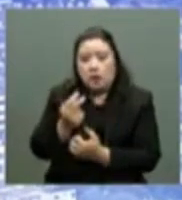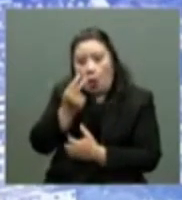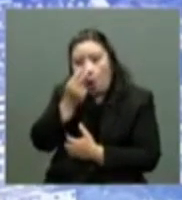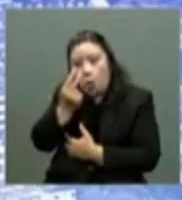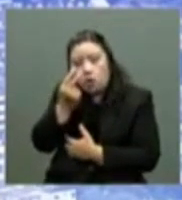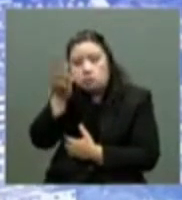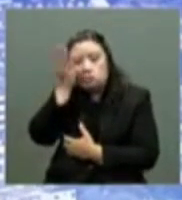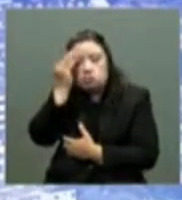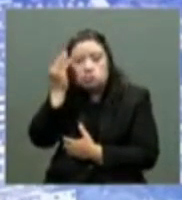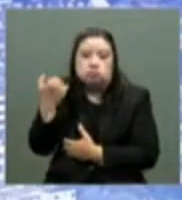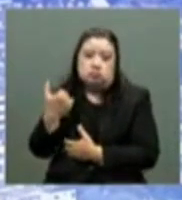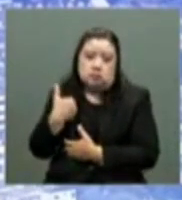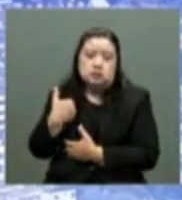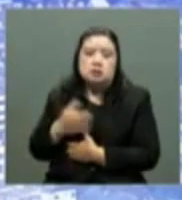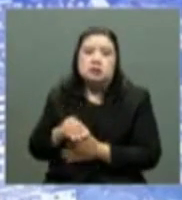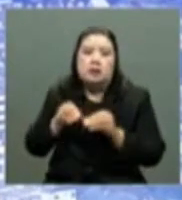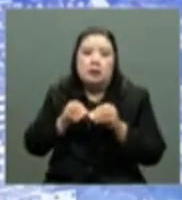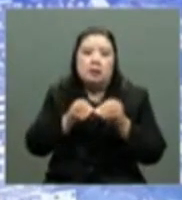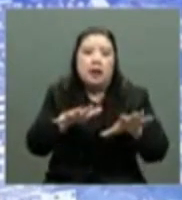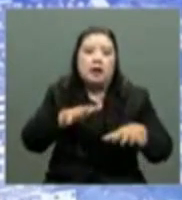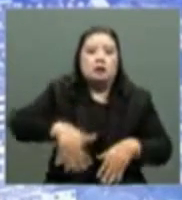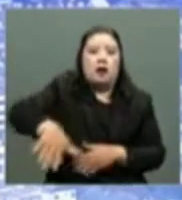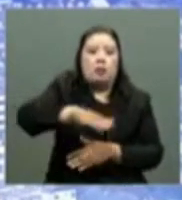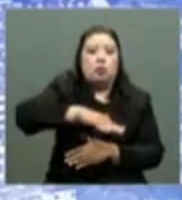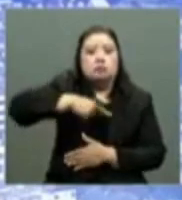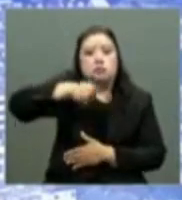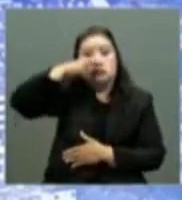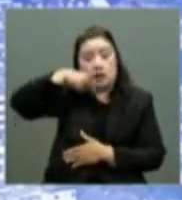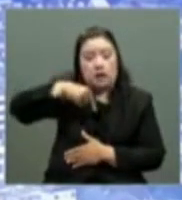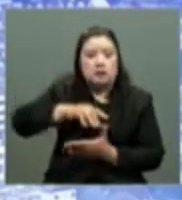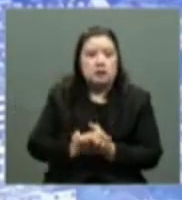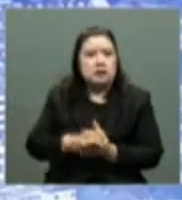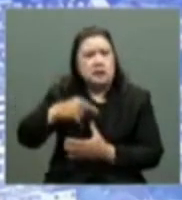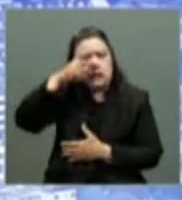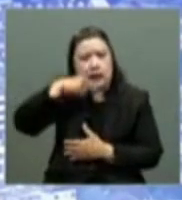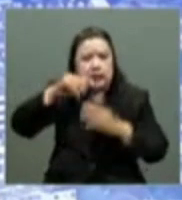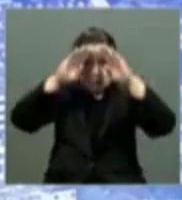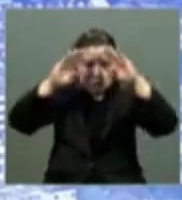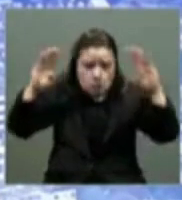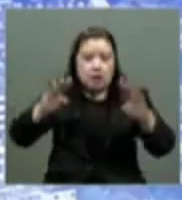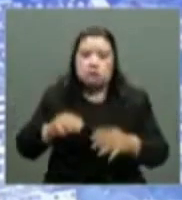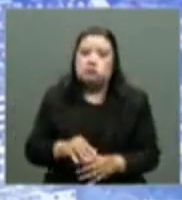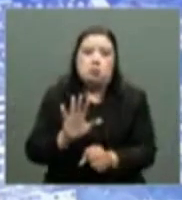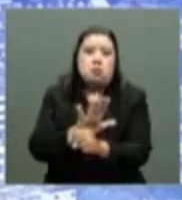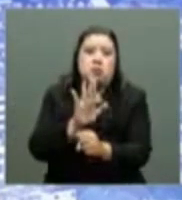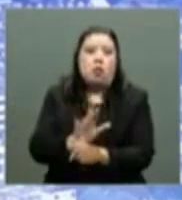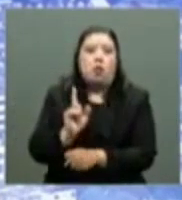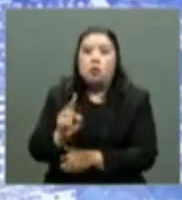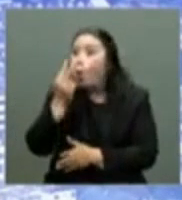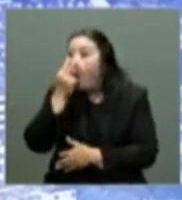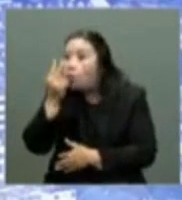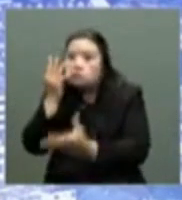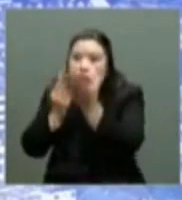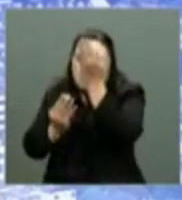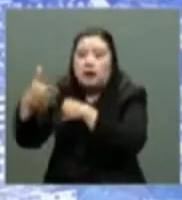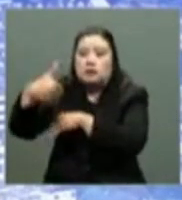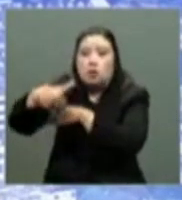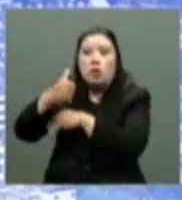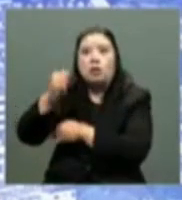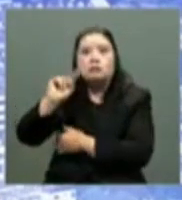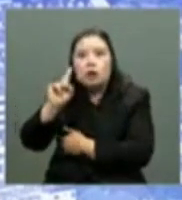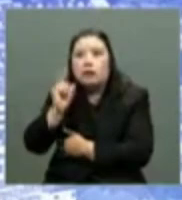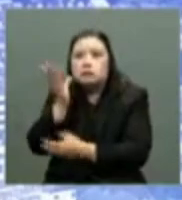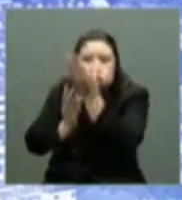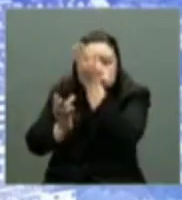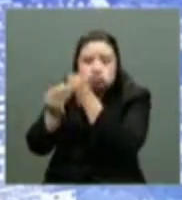าณมาอย่างท่านด้วยนะครับเพราะว่าการเรียนรู้เฉพาะแค่ในประเทศของเราอย่างเดียวคงไม่พอละต้องเรียนรู้กันจากต่างประเทศด้ว